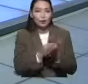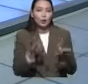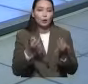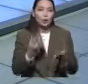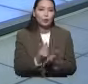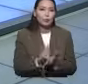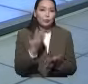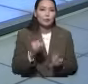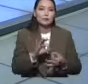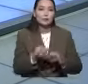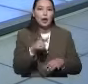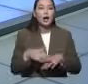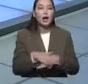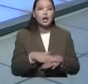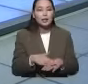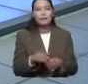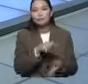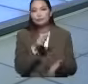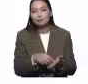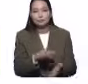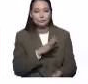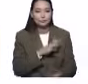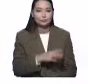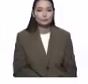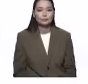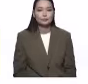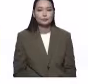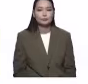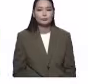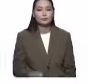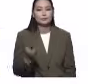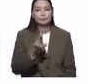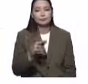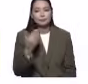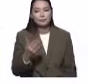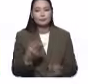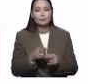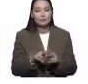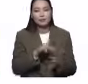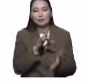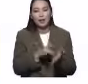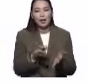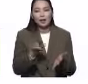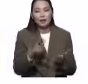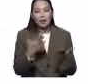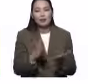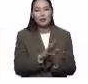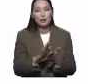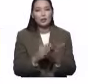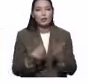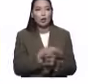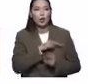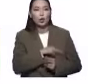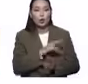Айсәуле Сезбек қала тұрғындарына насихаттап көрді. Қаңтардың қара суығында қаланы қардан тазартатын жандардың еңбегі ерен,